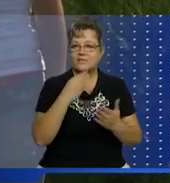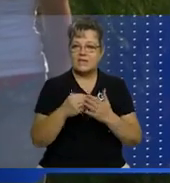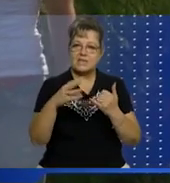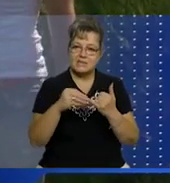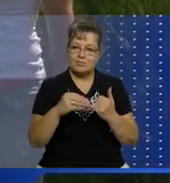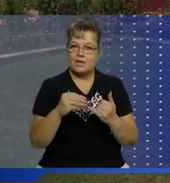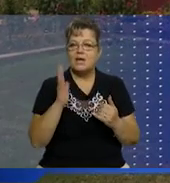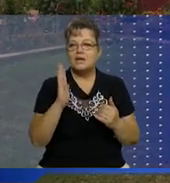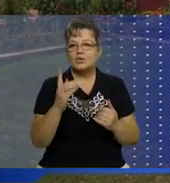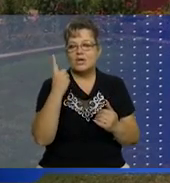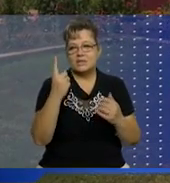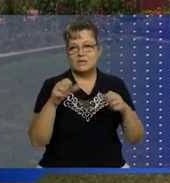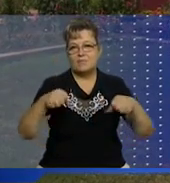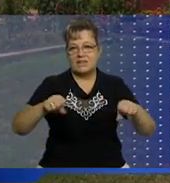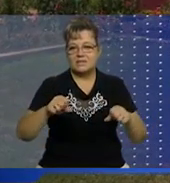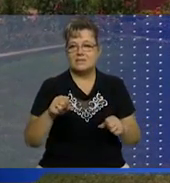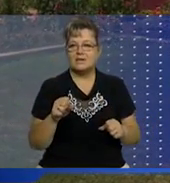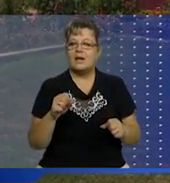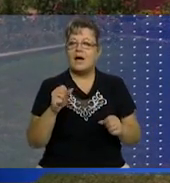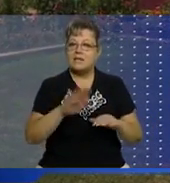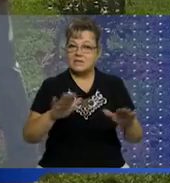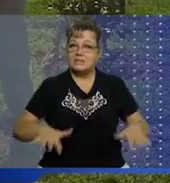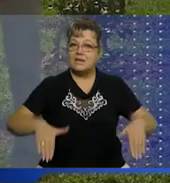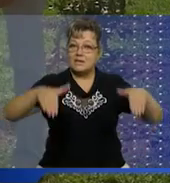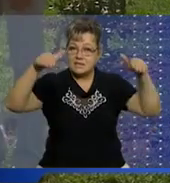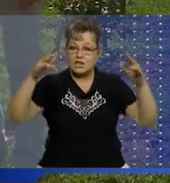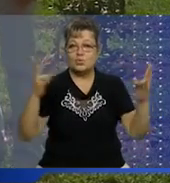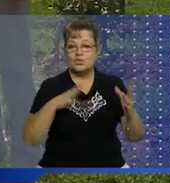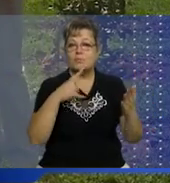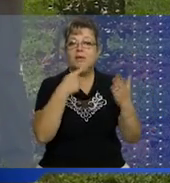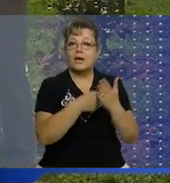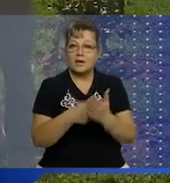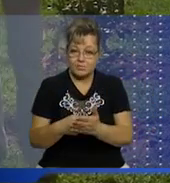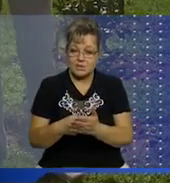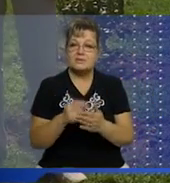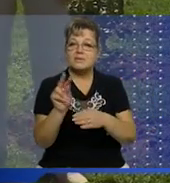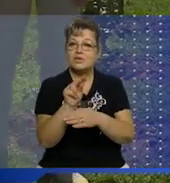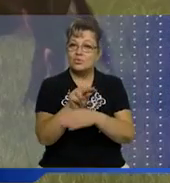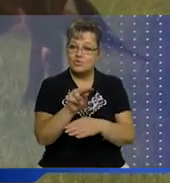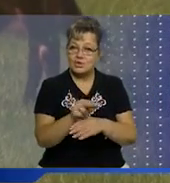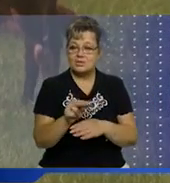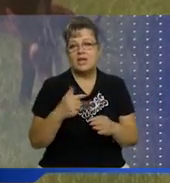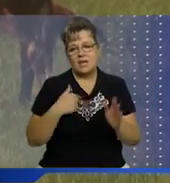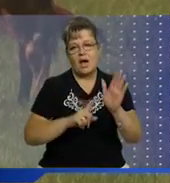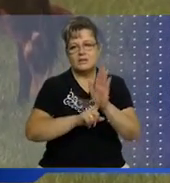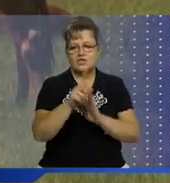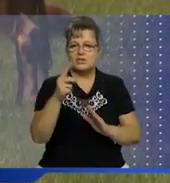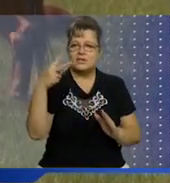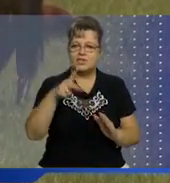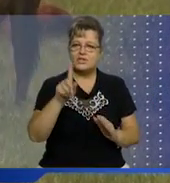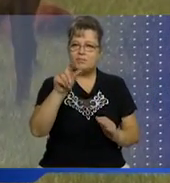Начинали с 50 сотками своей земли и единицей техники – мотоциклом «Планета». Дети росли, их нужно было кормить и ставить на